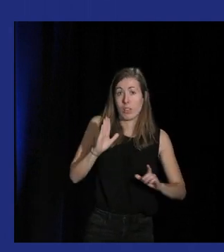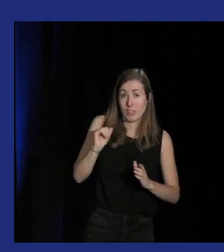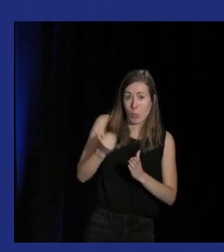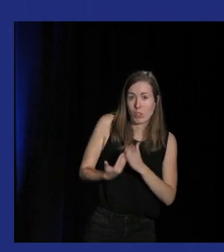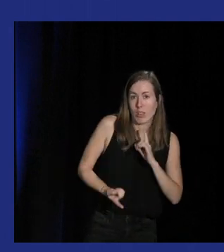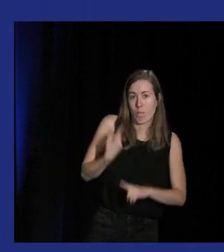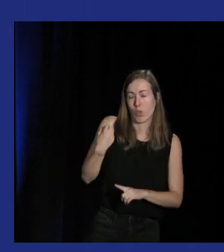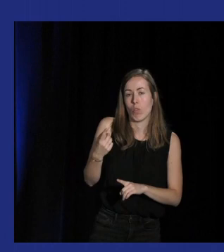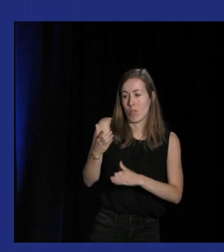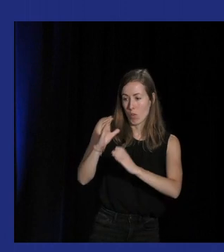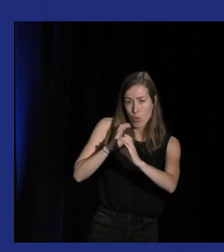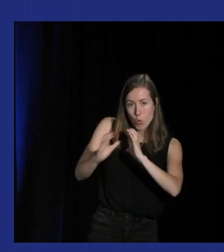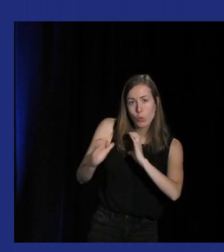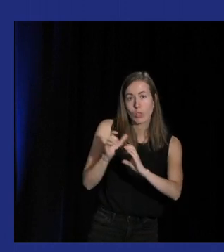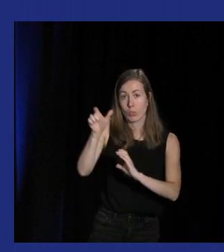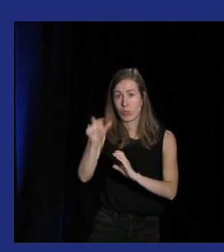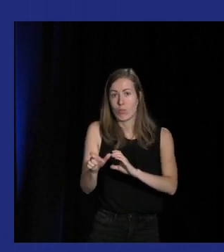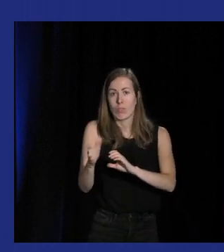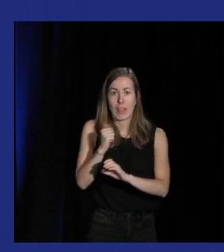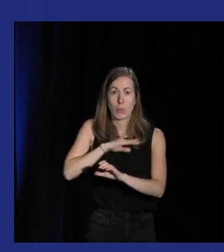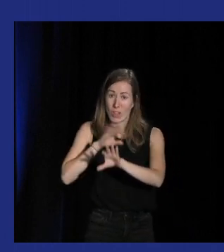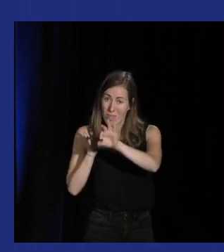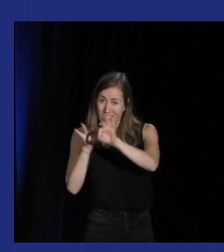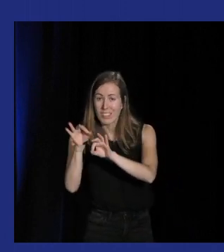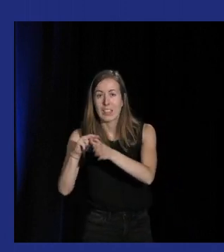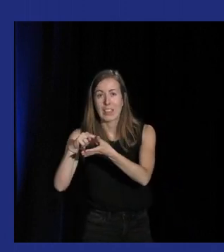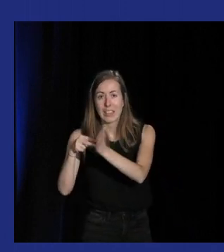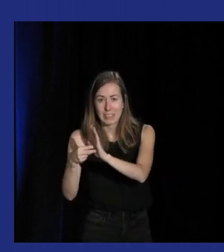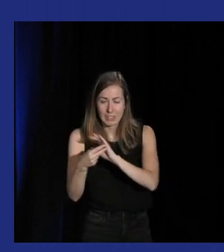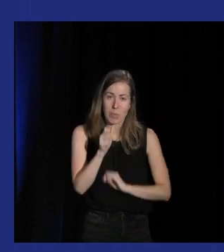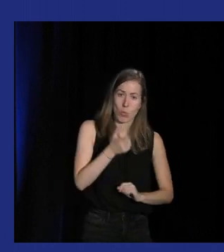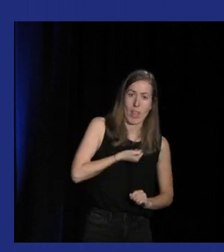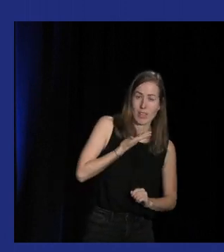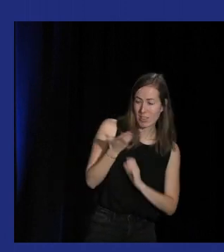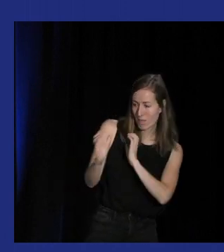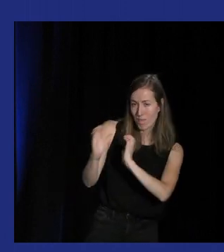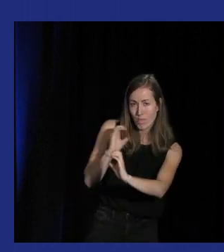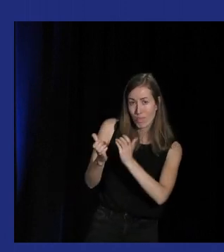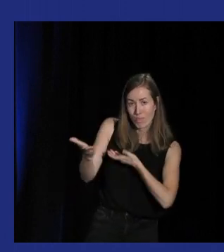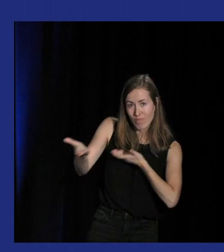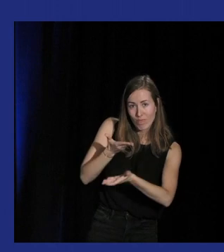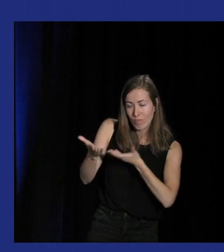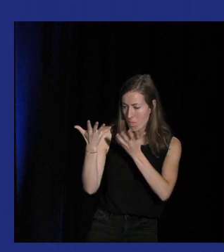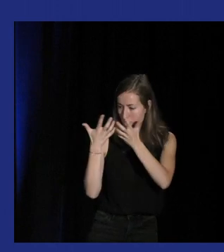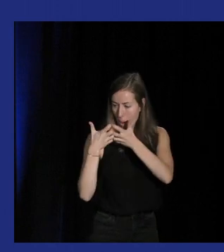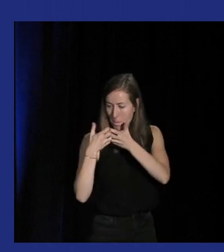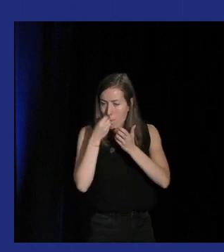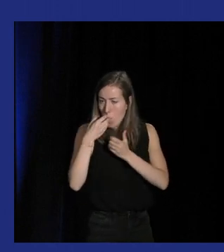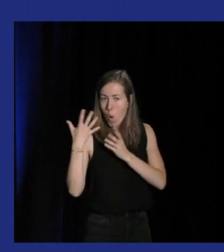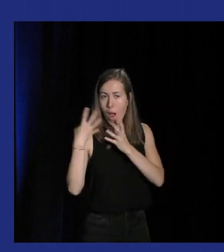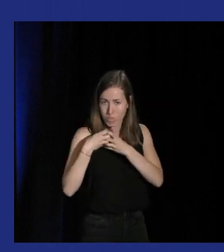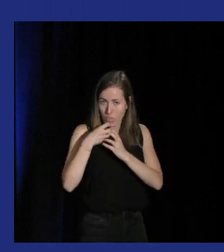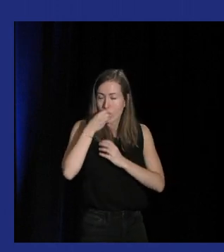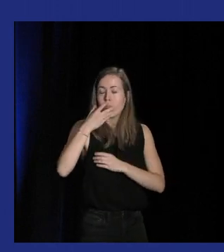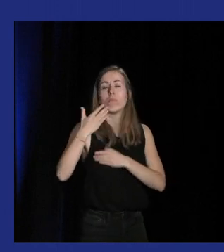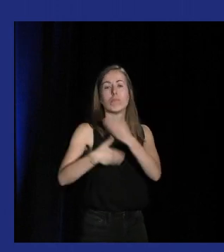le la personne qui est plus technique et l'artiste pour comprendre justement les deux se comprennent bien et que